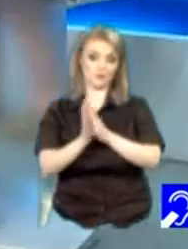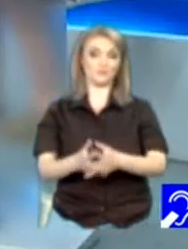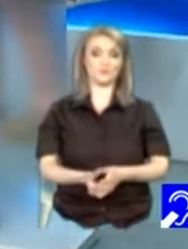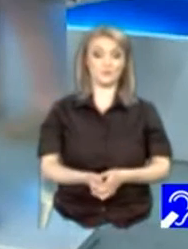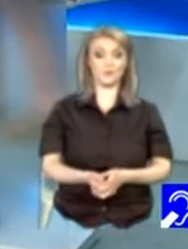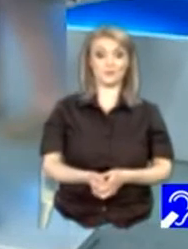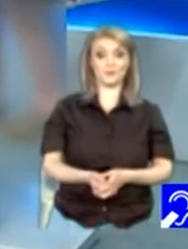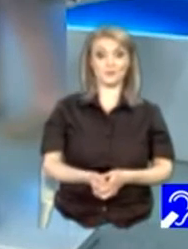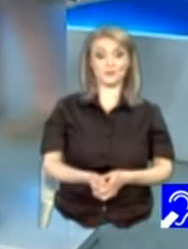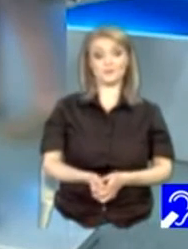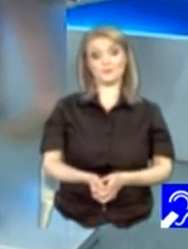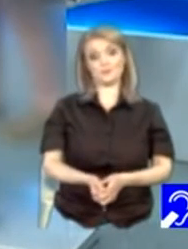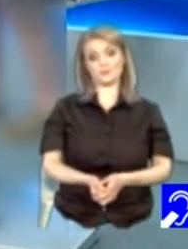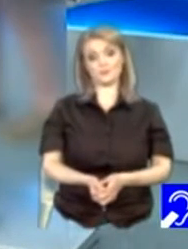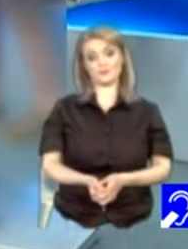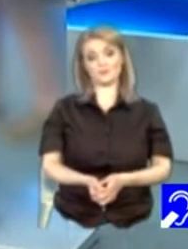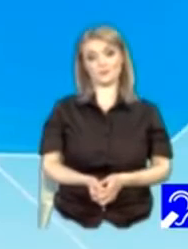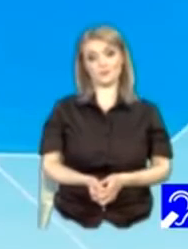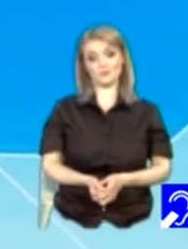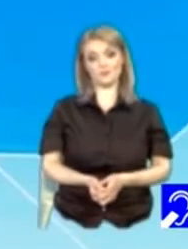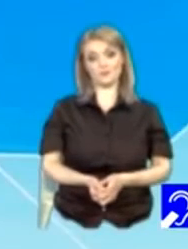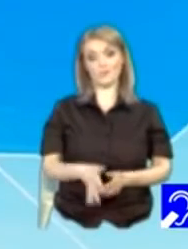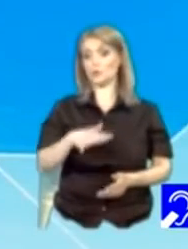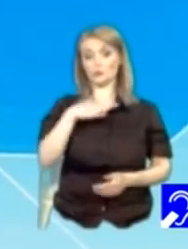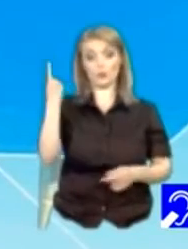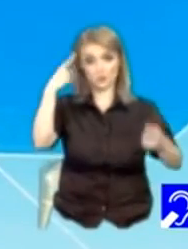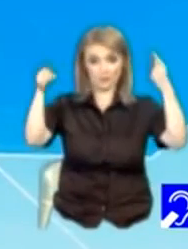Dacă așa ar fi. N-aș vrea să fabulez.